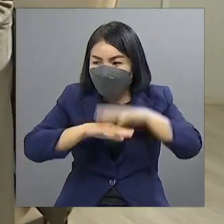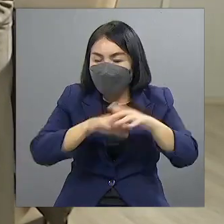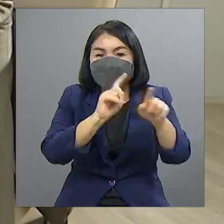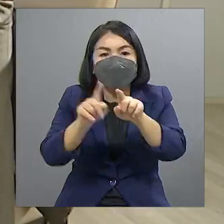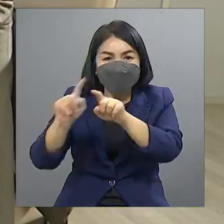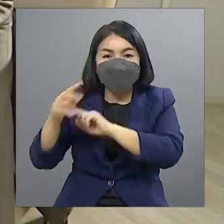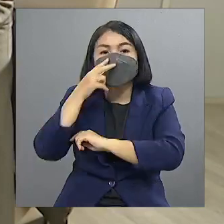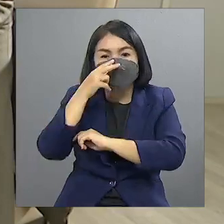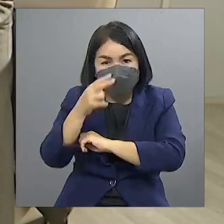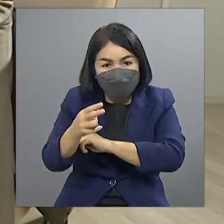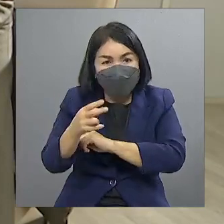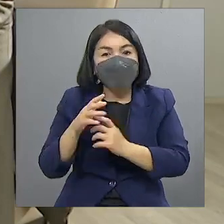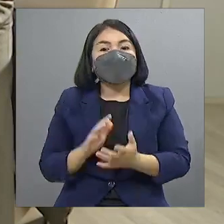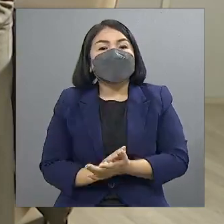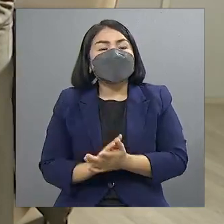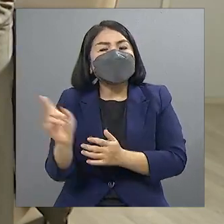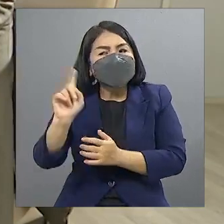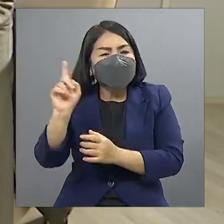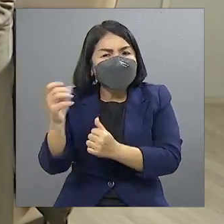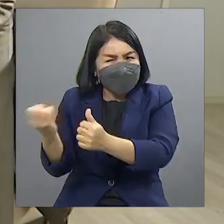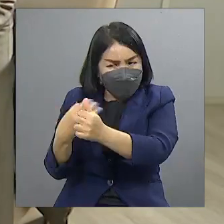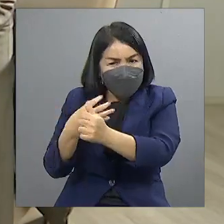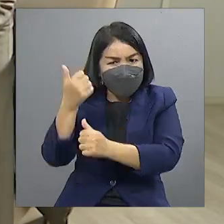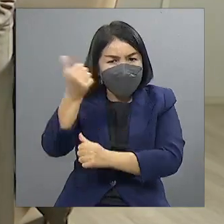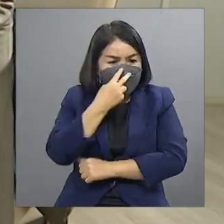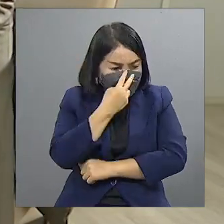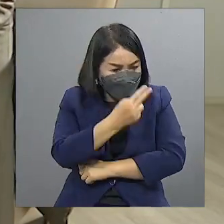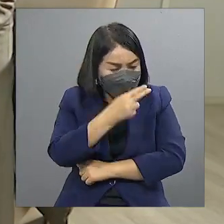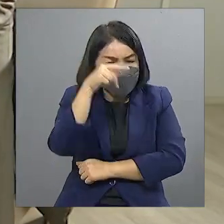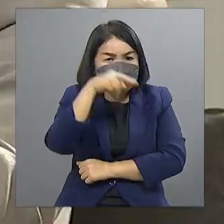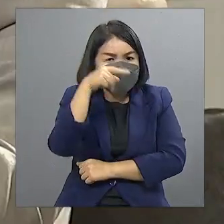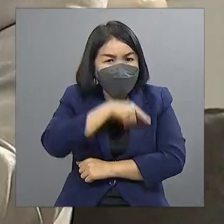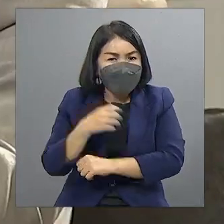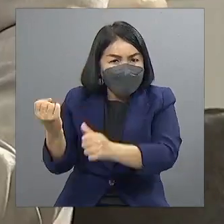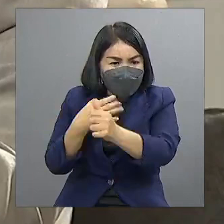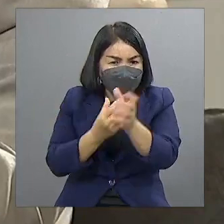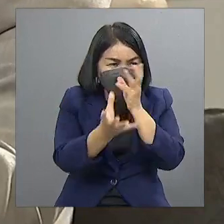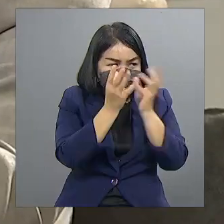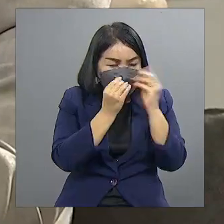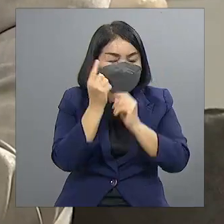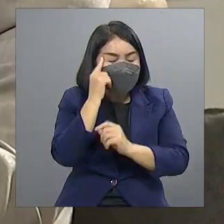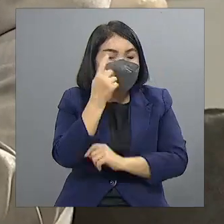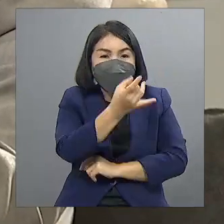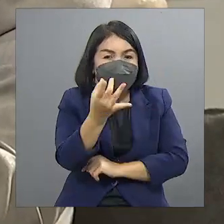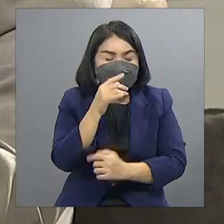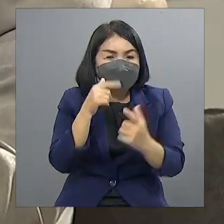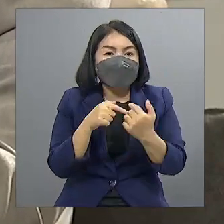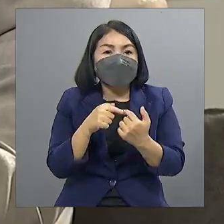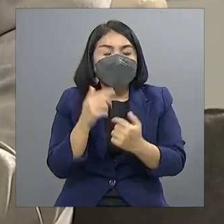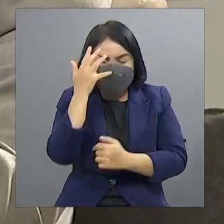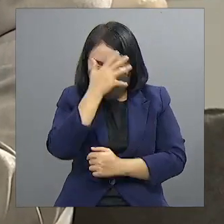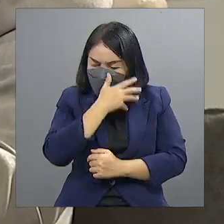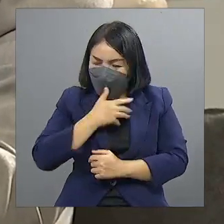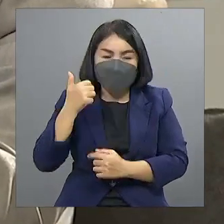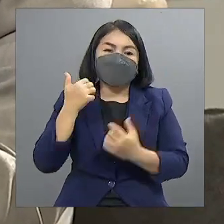มีที่ไหนแนะนำให้ผมไปดูเป็นพิเศษไหมครับและควรค่ากับการไปชมมากๆเลยนี่นะ สวยที่สุดในขณะนี้น่าจะ